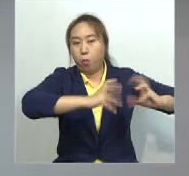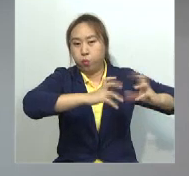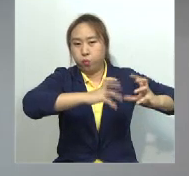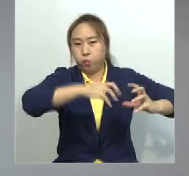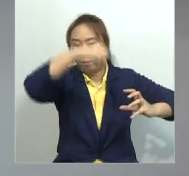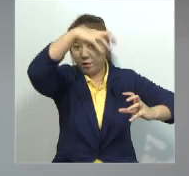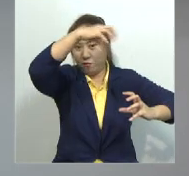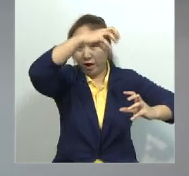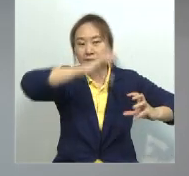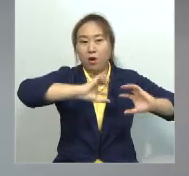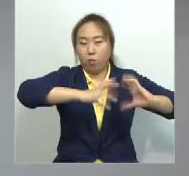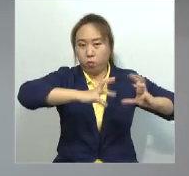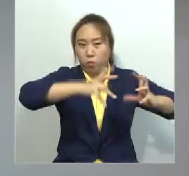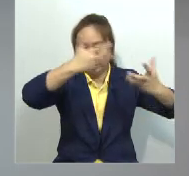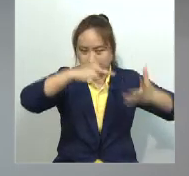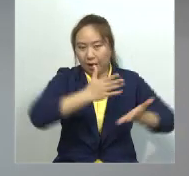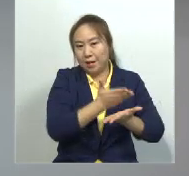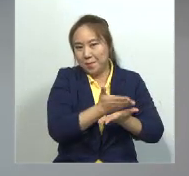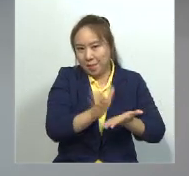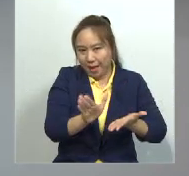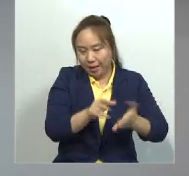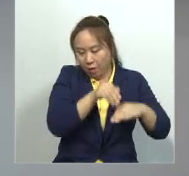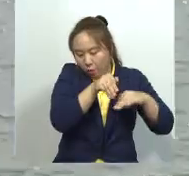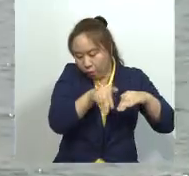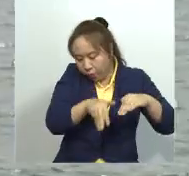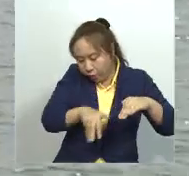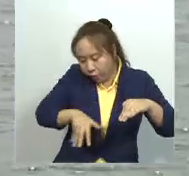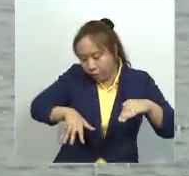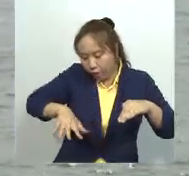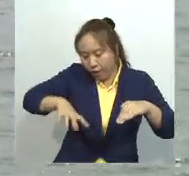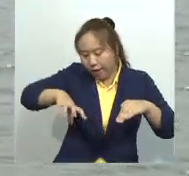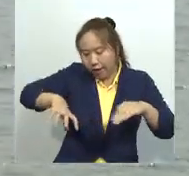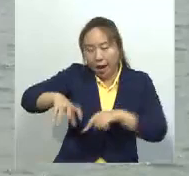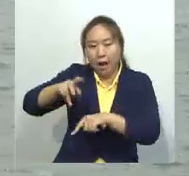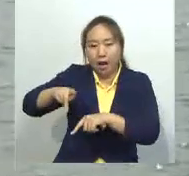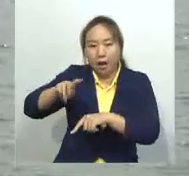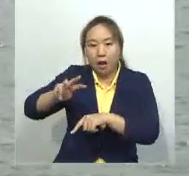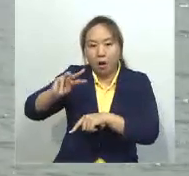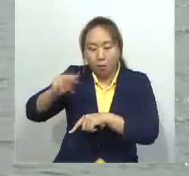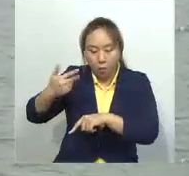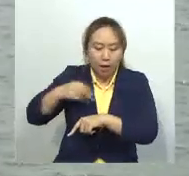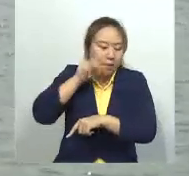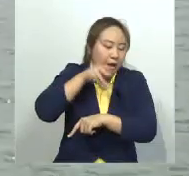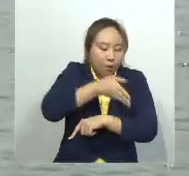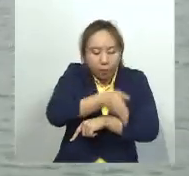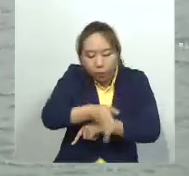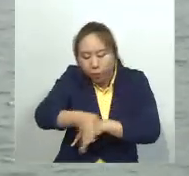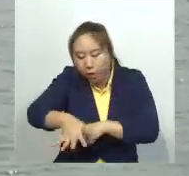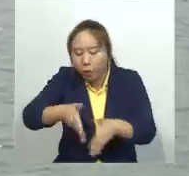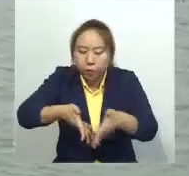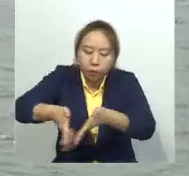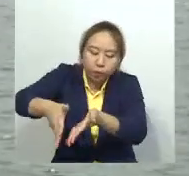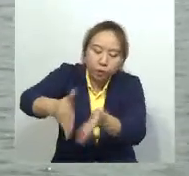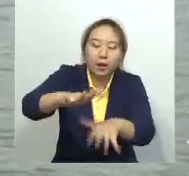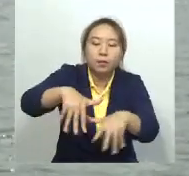นะครับเราก็จะผันส่วนหนึ่งนะครับลงมาที่อ่างพวงอีกส่วนหนึ่งเราก็จะปล่อยให้ลงในลำน้ำเพื่อไปรักษาระบบนิเวศเพรา